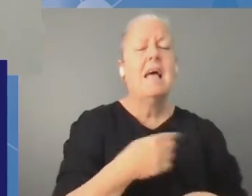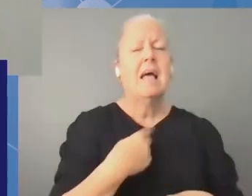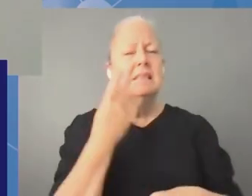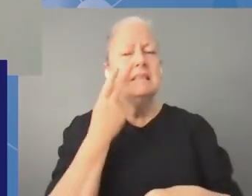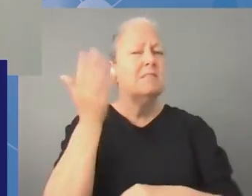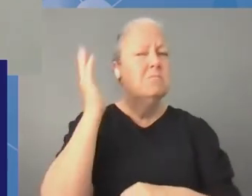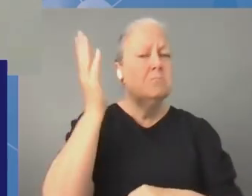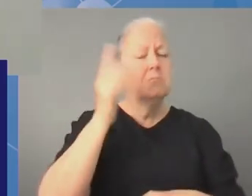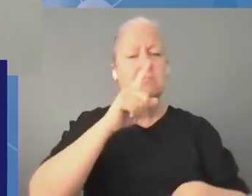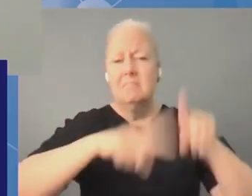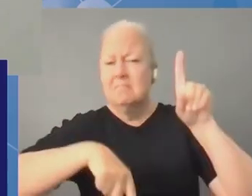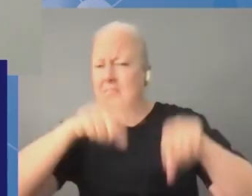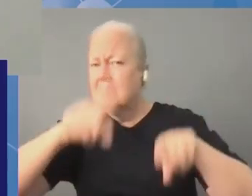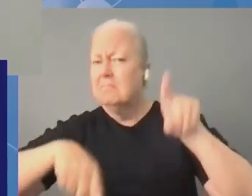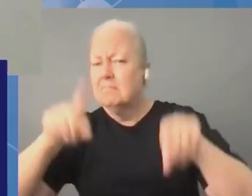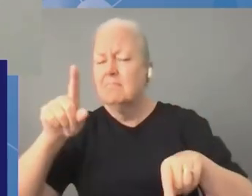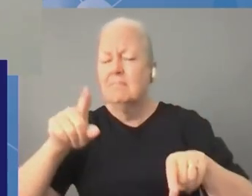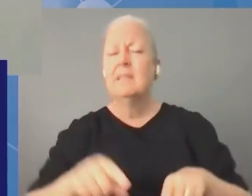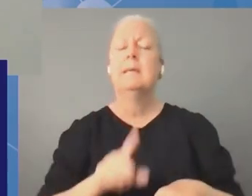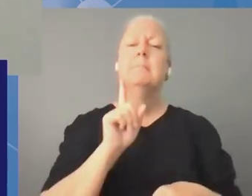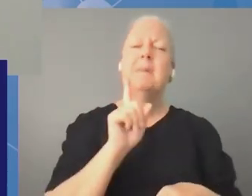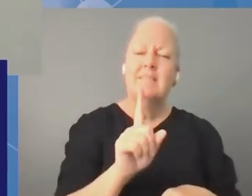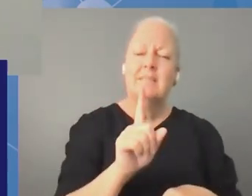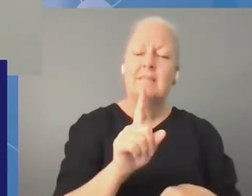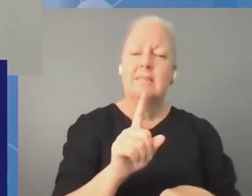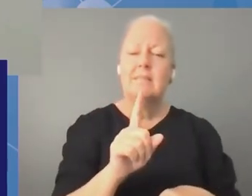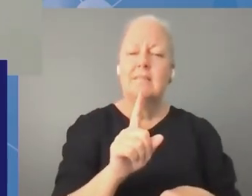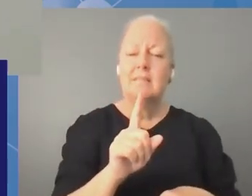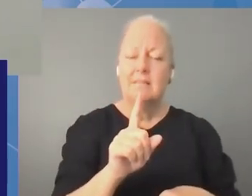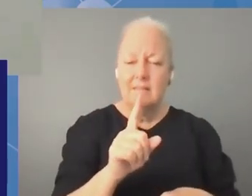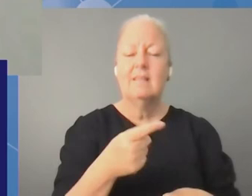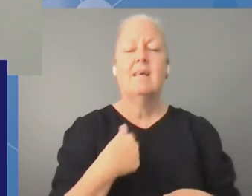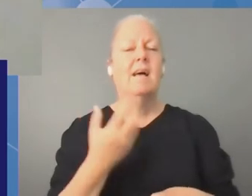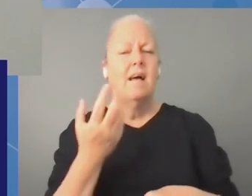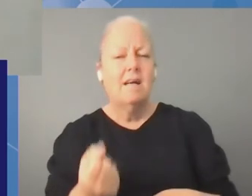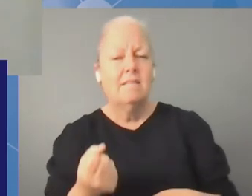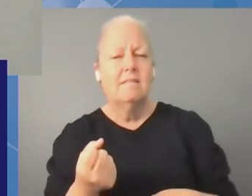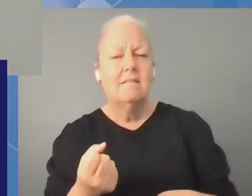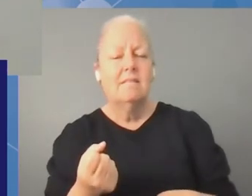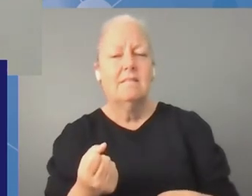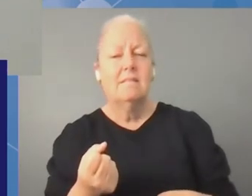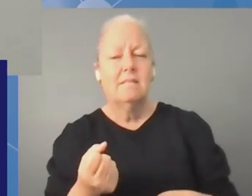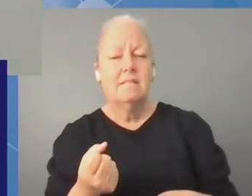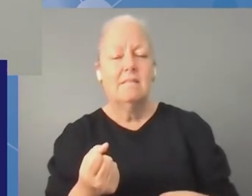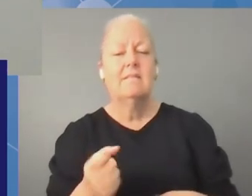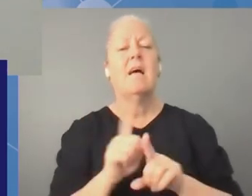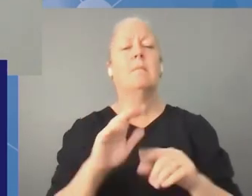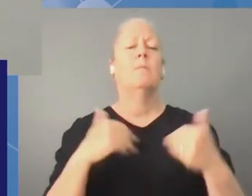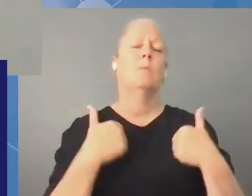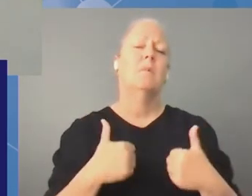以直接参与的吧，对话讨论的吧，所以整个伦敦的质量我有高度评